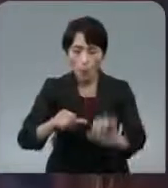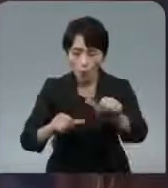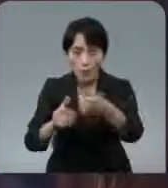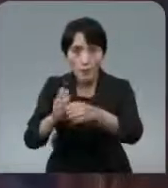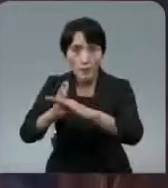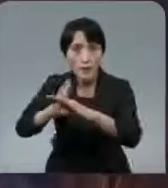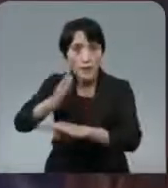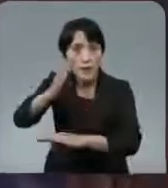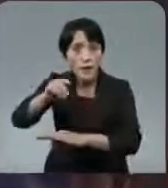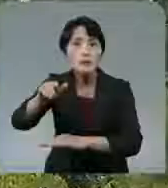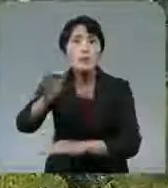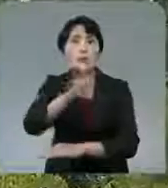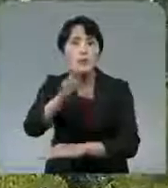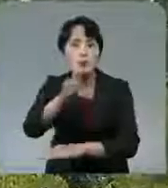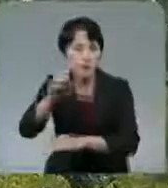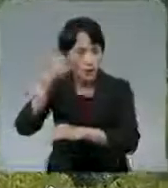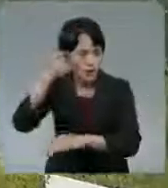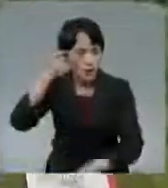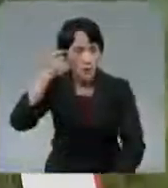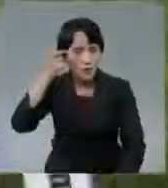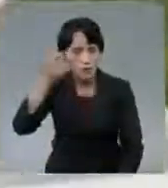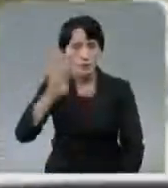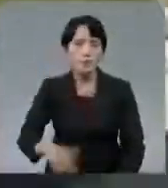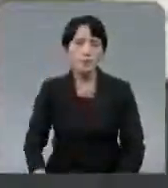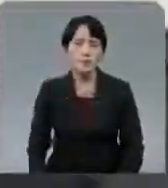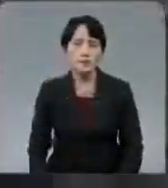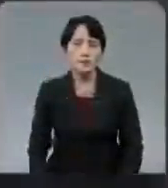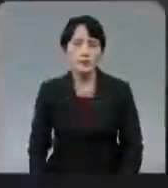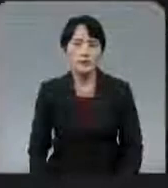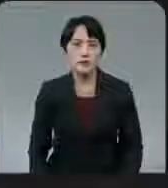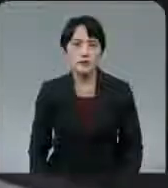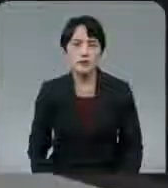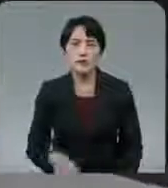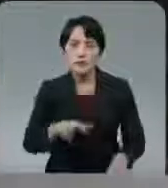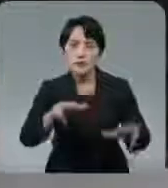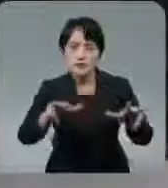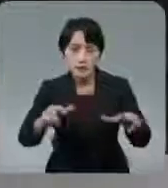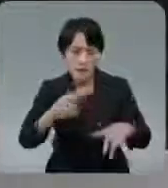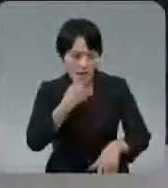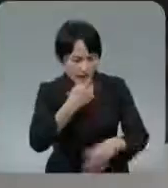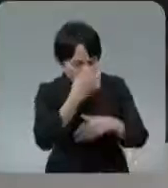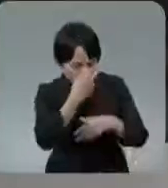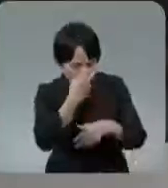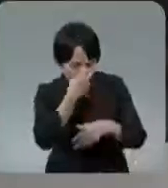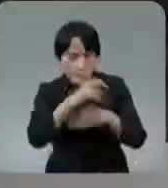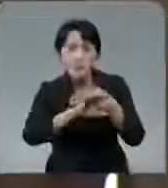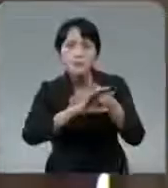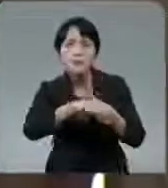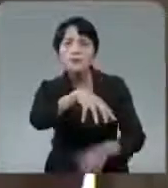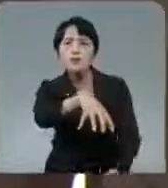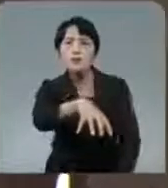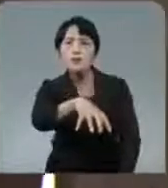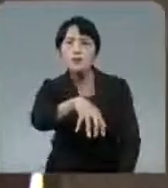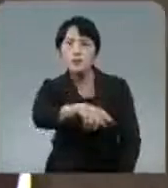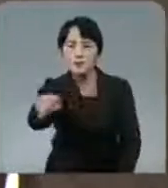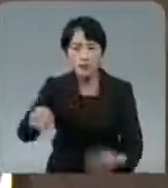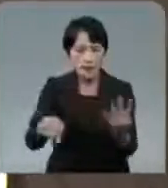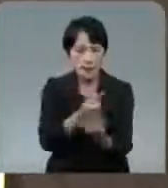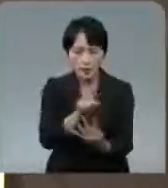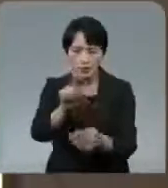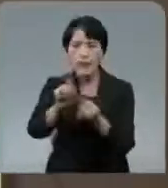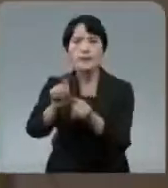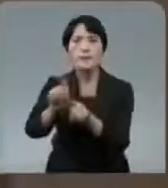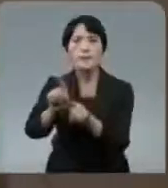über der 1.000 das schöne 65 prozent der lokal übertragenen fälle wurden in der hauptstadtregion erfasst